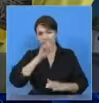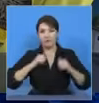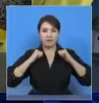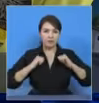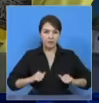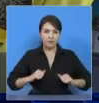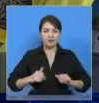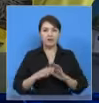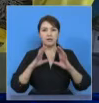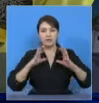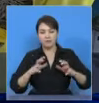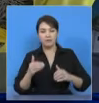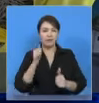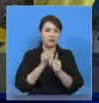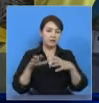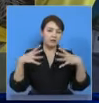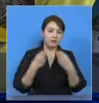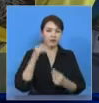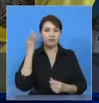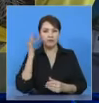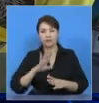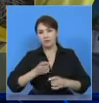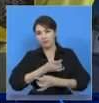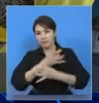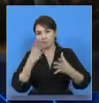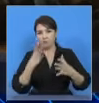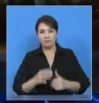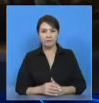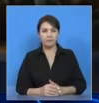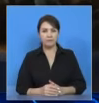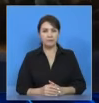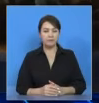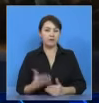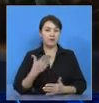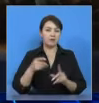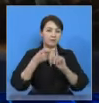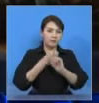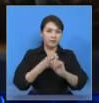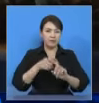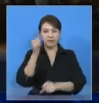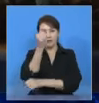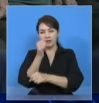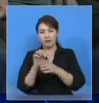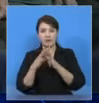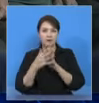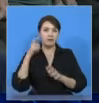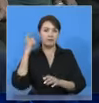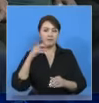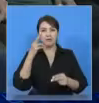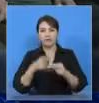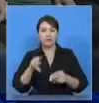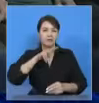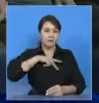спокойствие и мир а в каждой семье всегда будет праздник праздник приурочен ко дню работников сельского хозяйства завершился